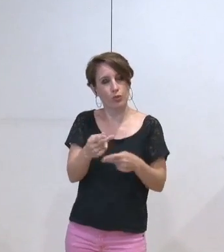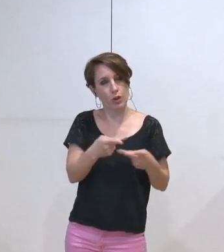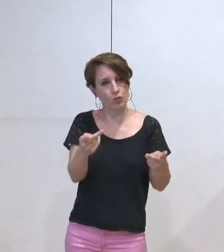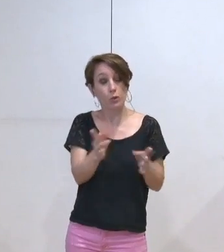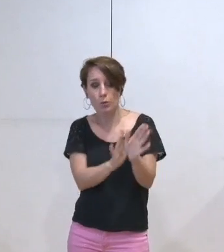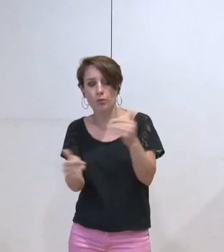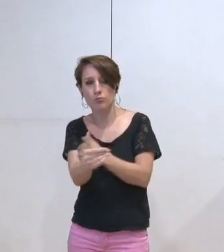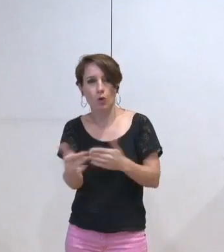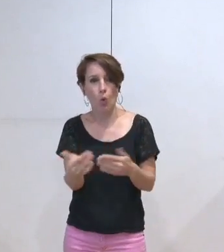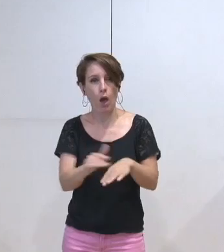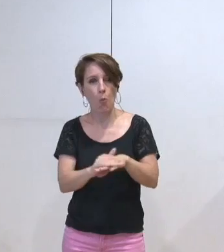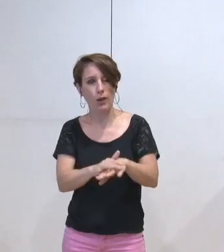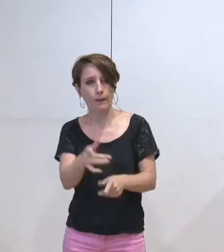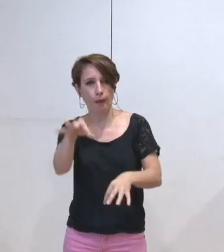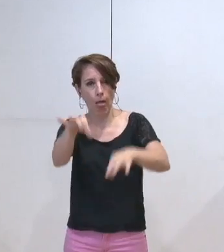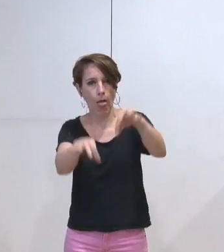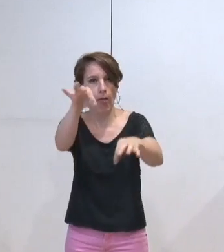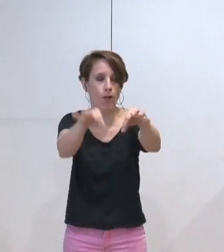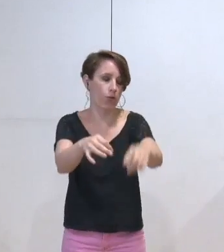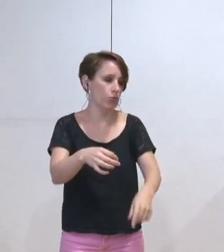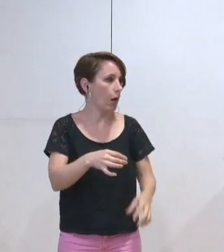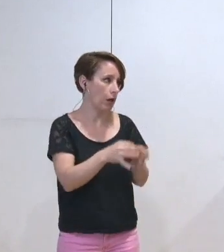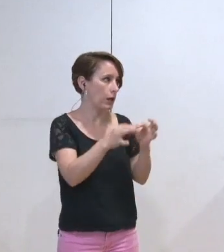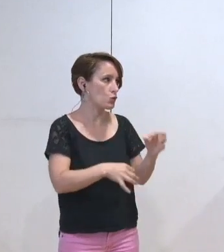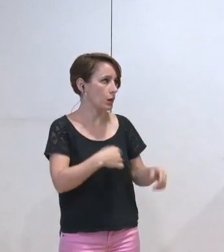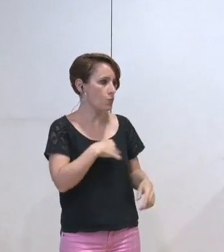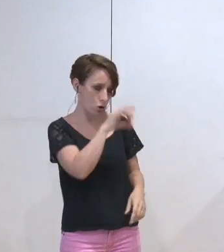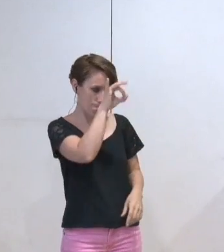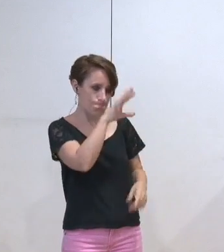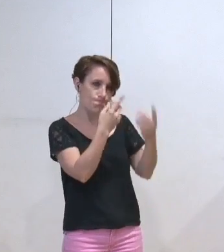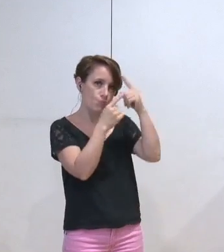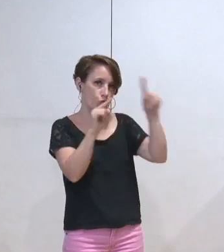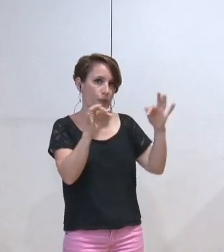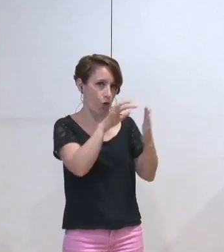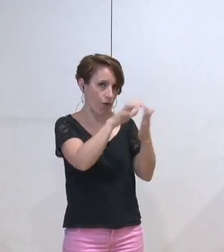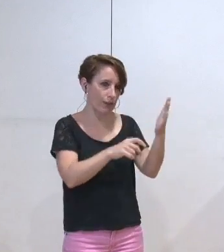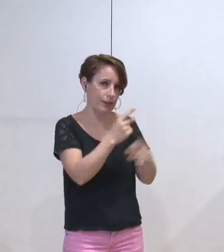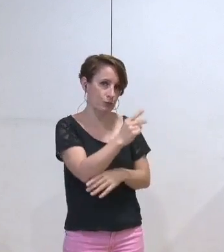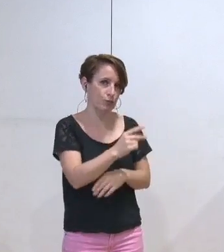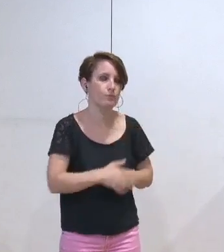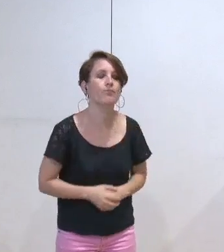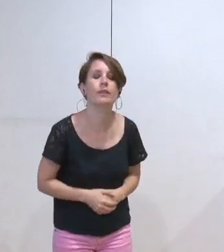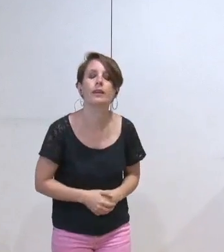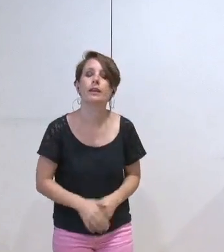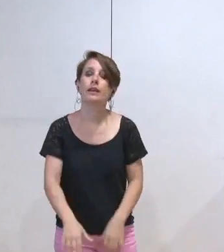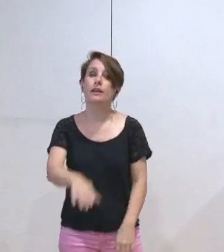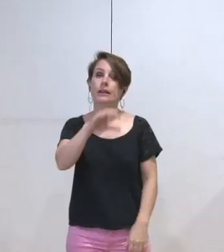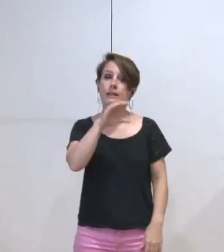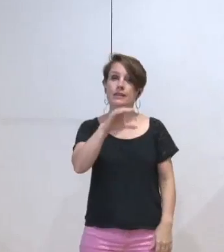émettre certaines réserves quant à votre texte rappelons le rôle du CCS